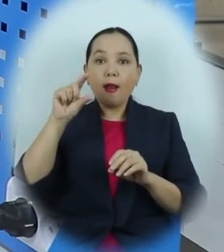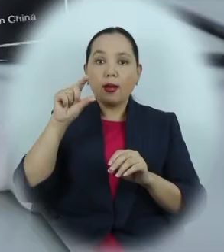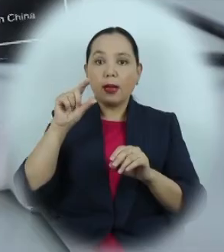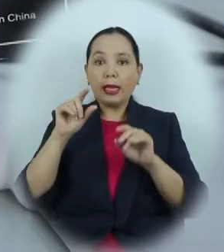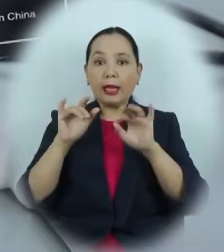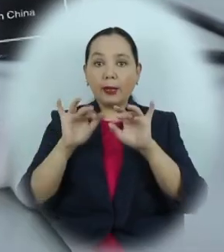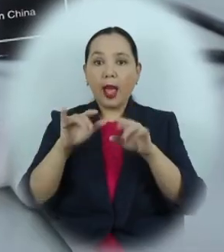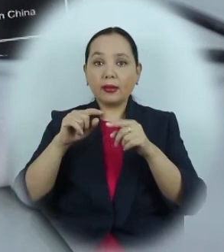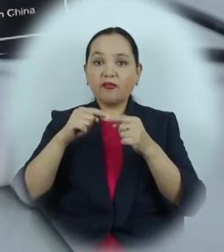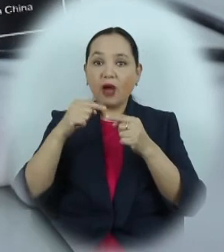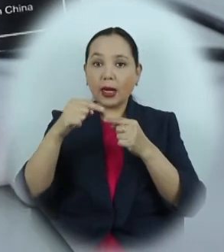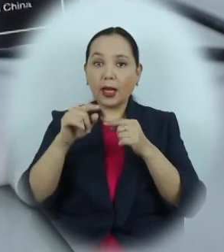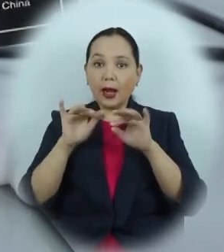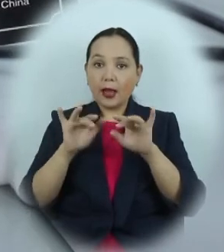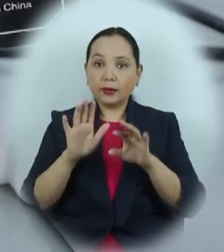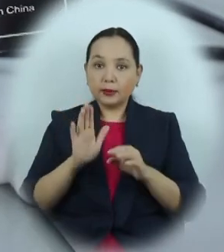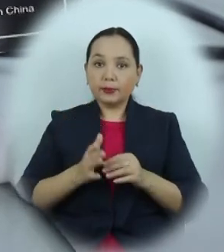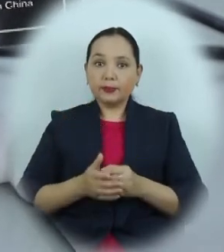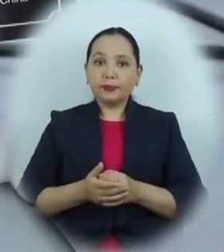farq qiladi.